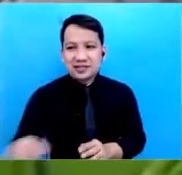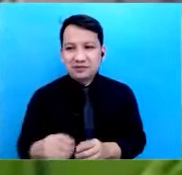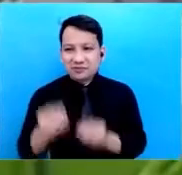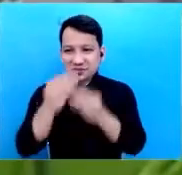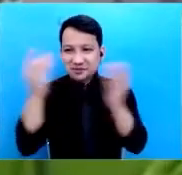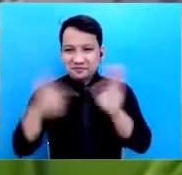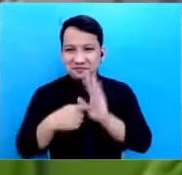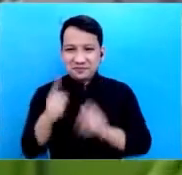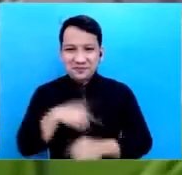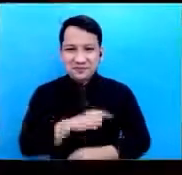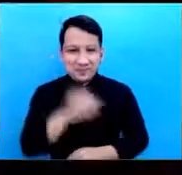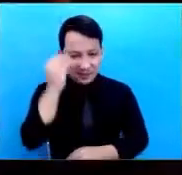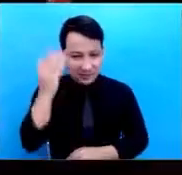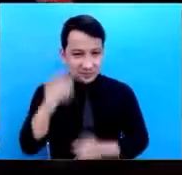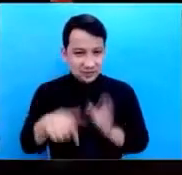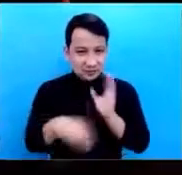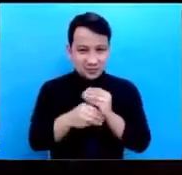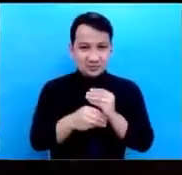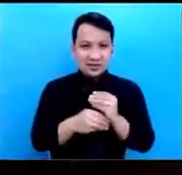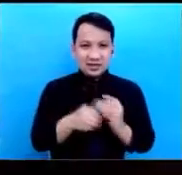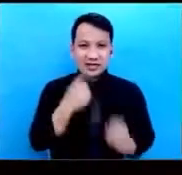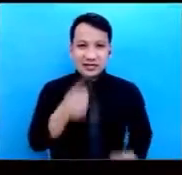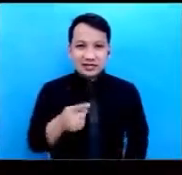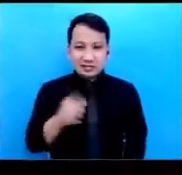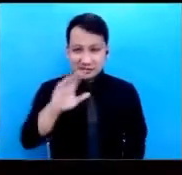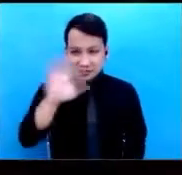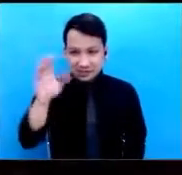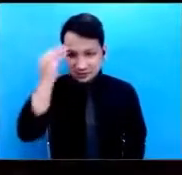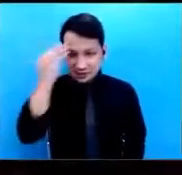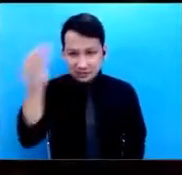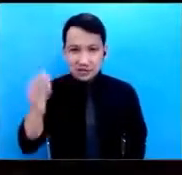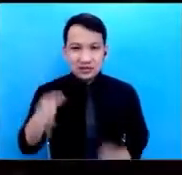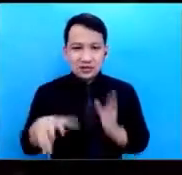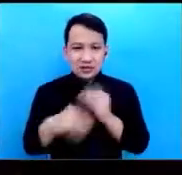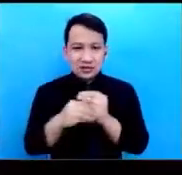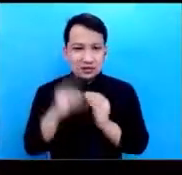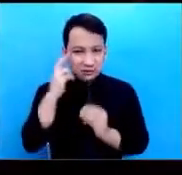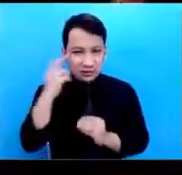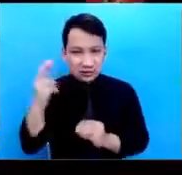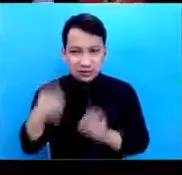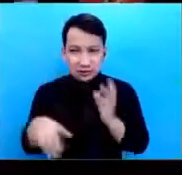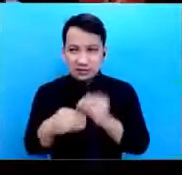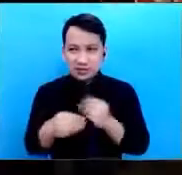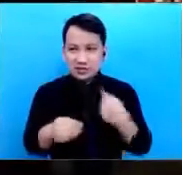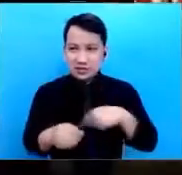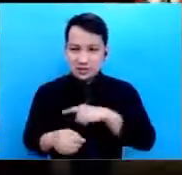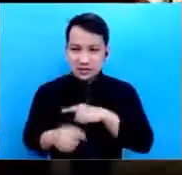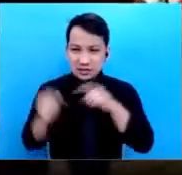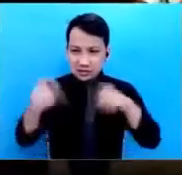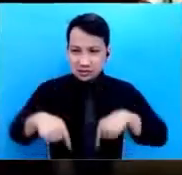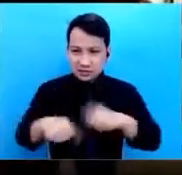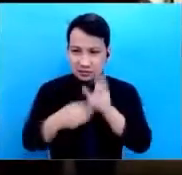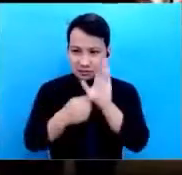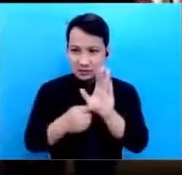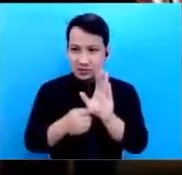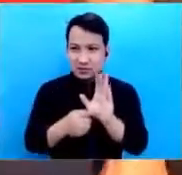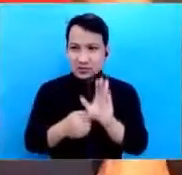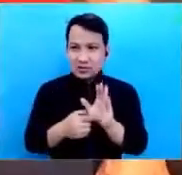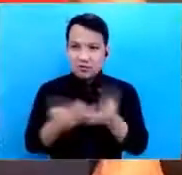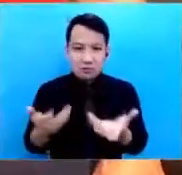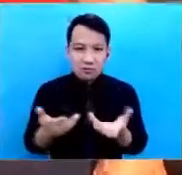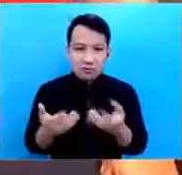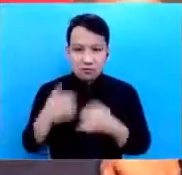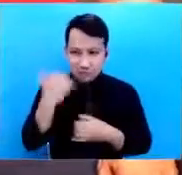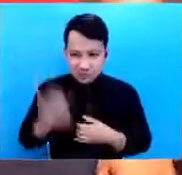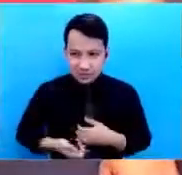ang kanilang senatorial bets na sina Attorney Luke Espiritu, Roy Cabonegro at David DeAngelo. May mga nagtanghal pero walang